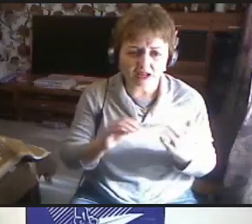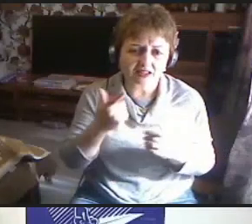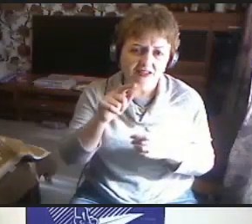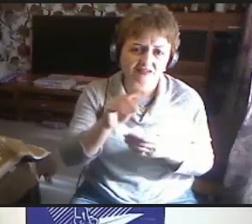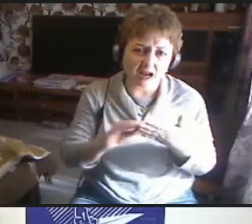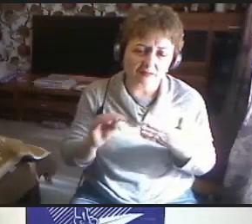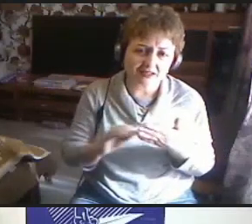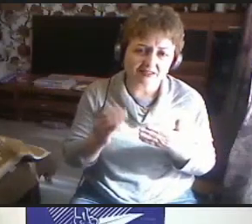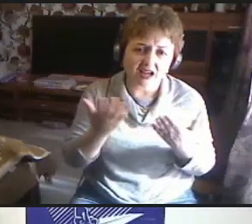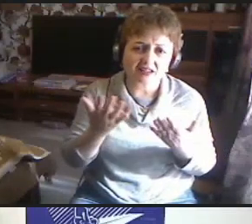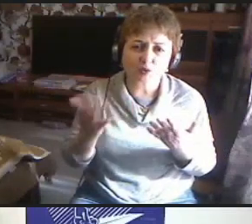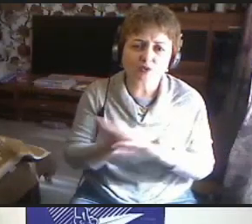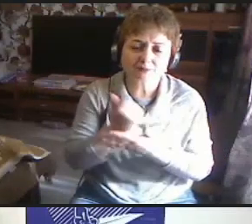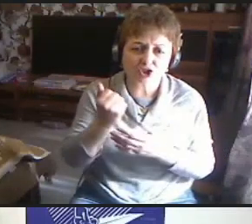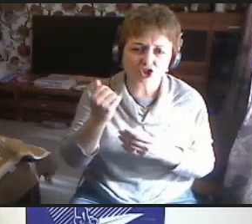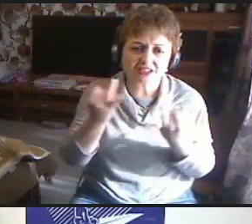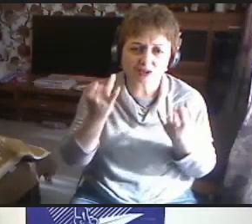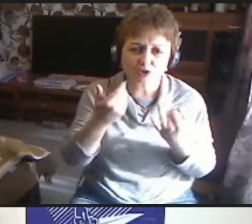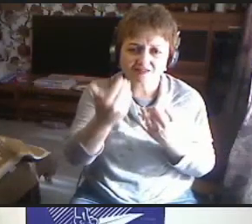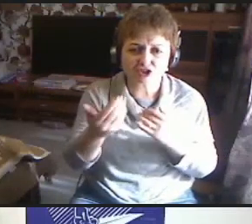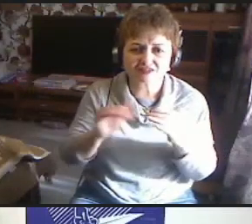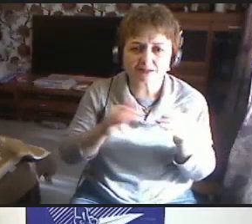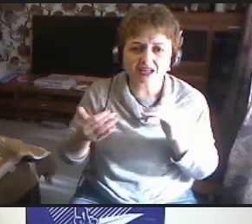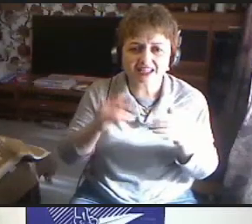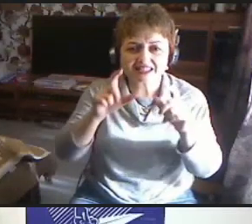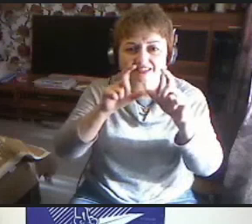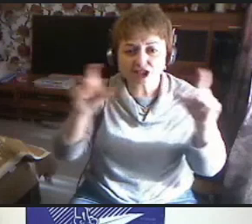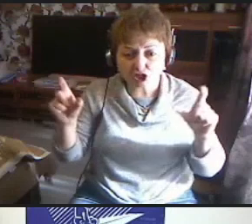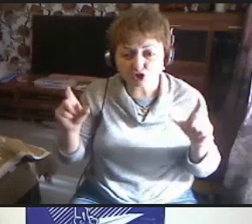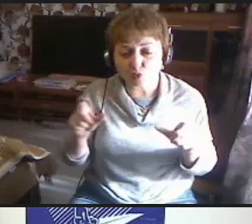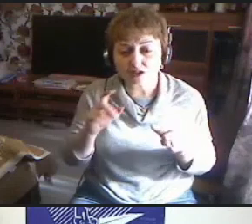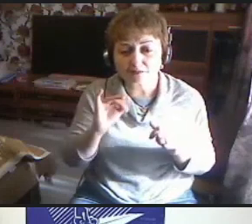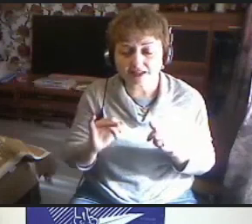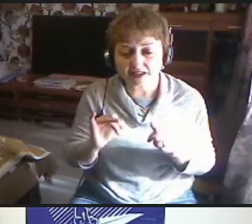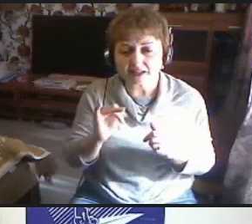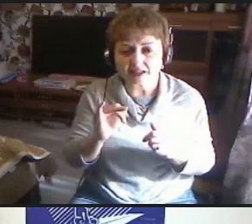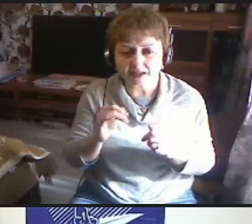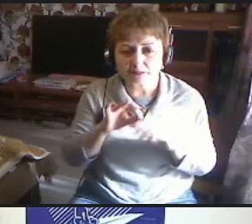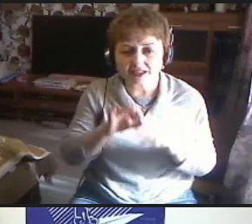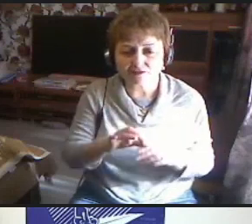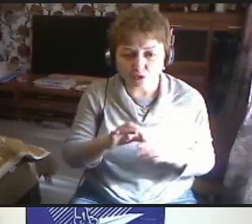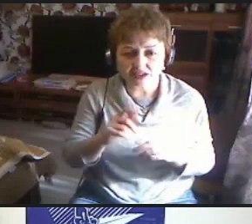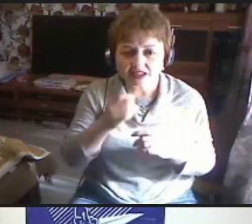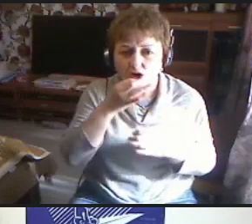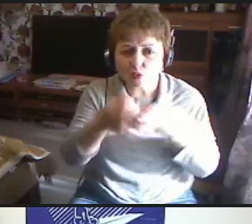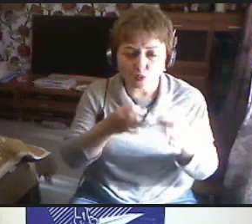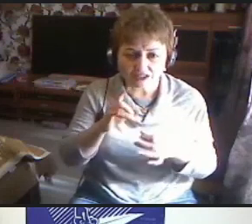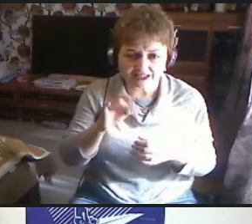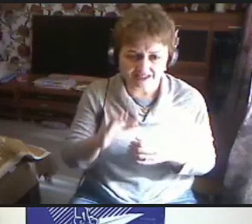успешные истории вашего взаимодействия со школой и приводите отзывы из тех